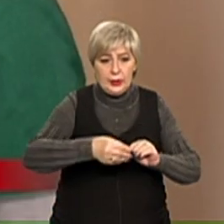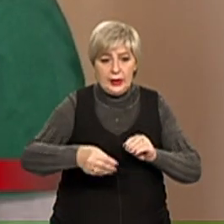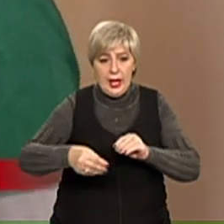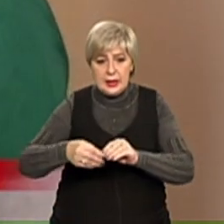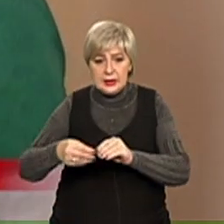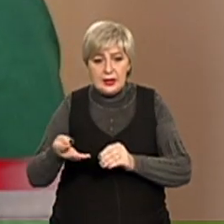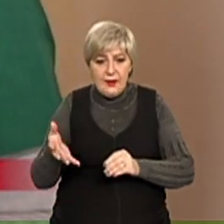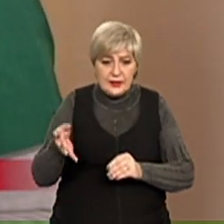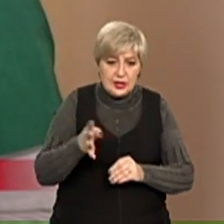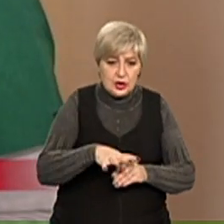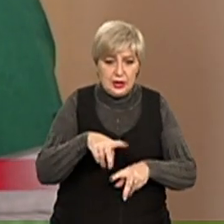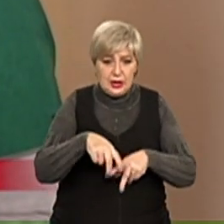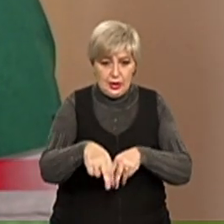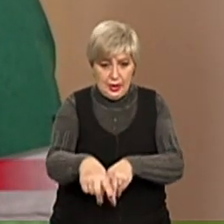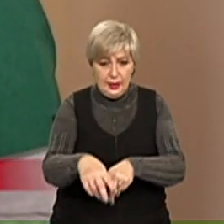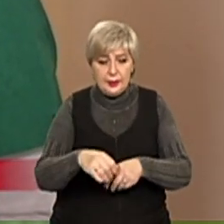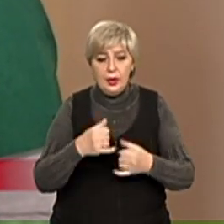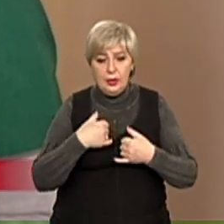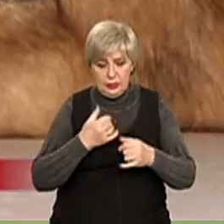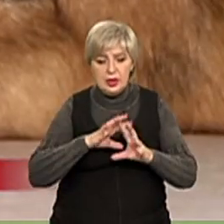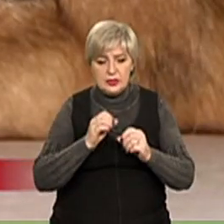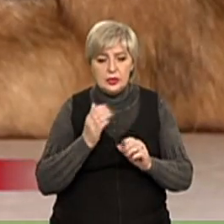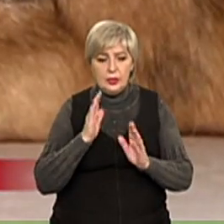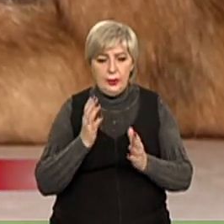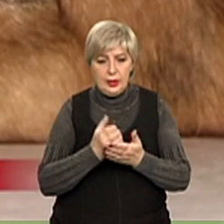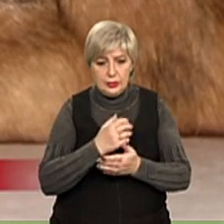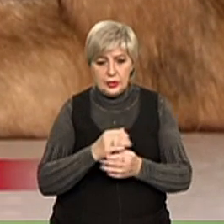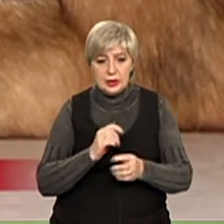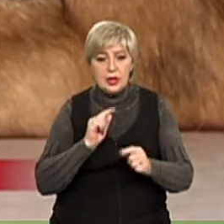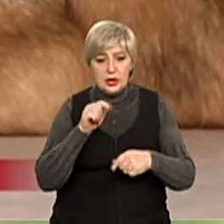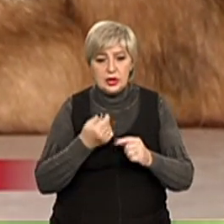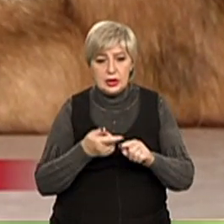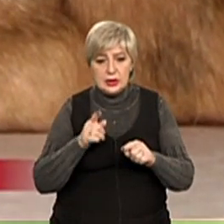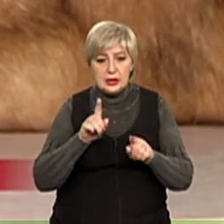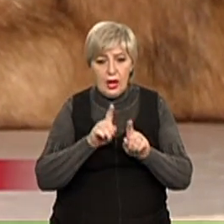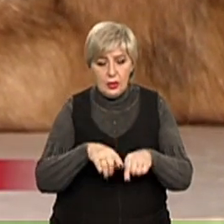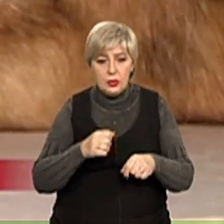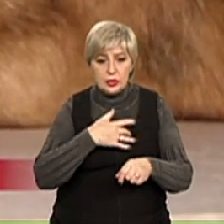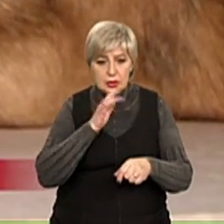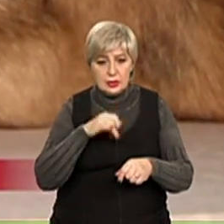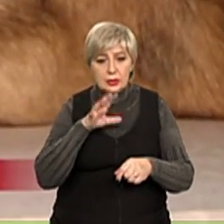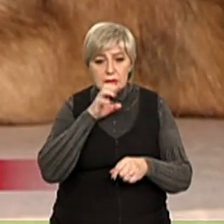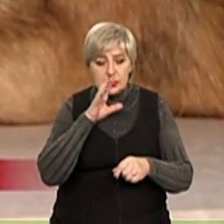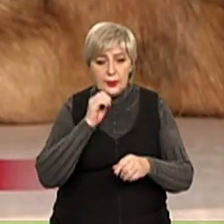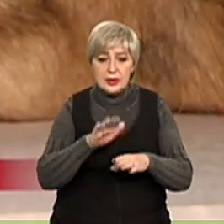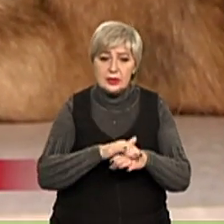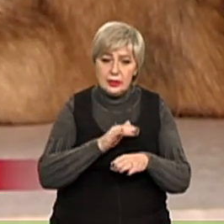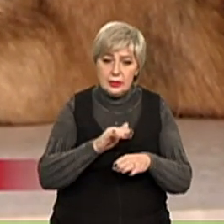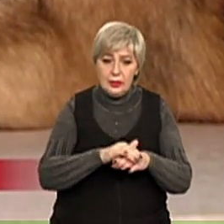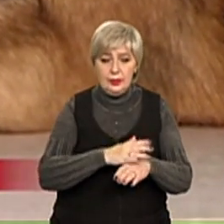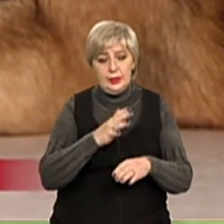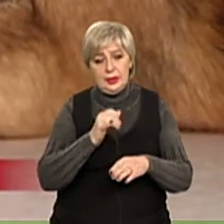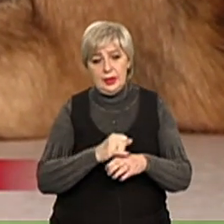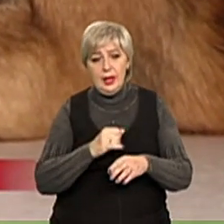думаю, що у нас все вийде і все у нього буде добре. Та попри таку жорстокість, пес добрий і ласкавий. Людям